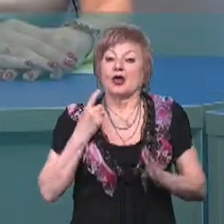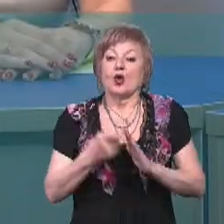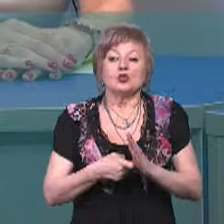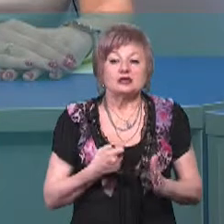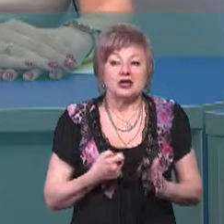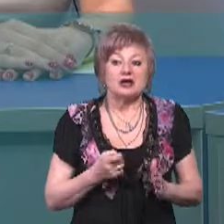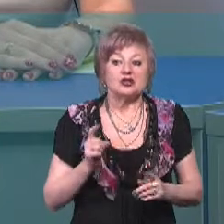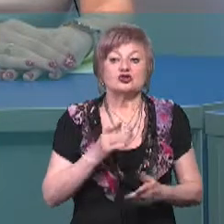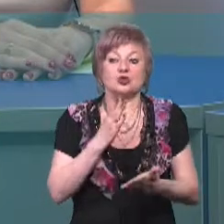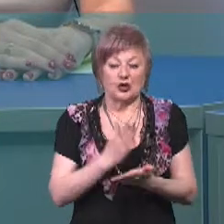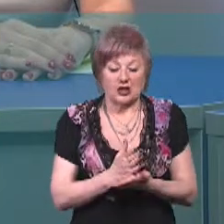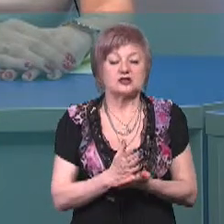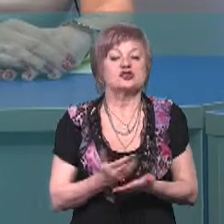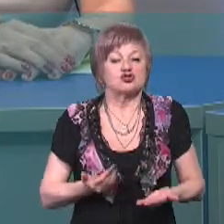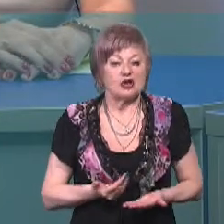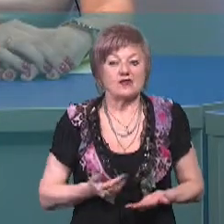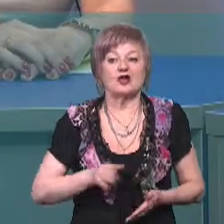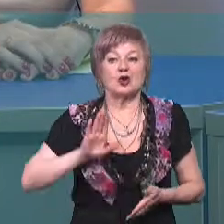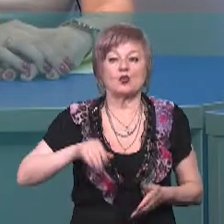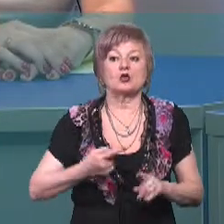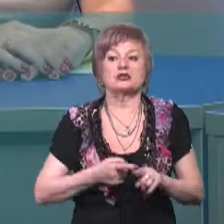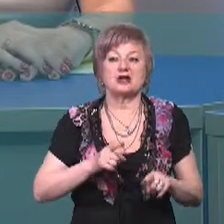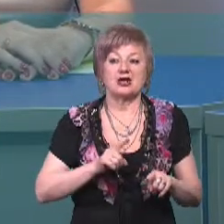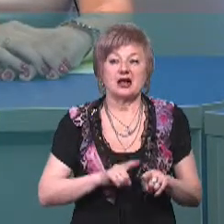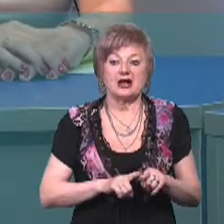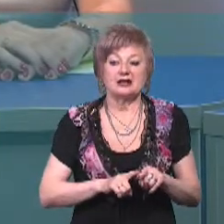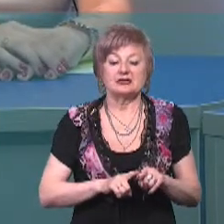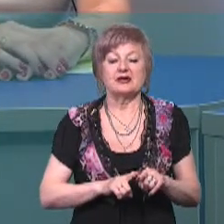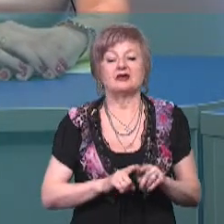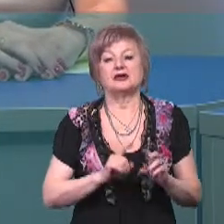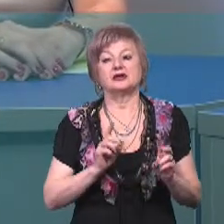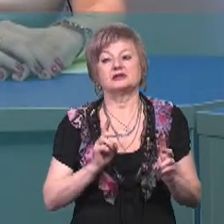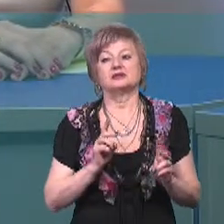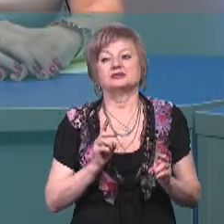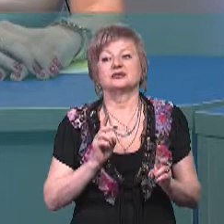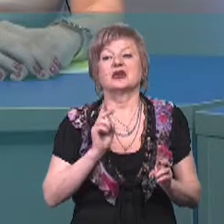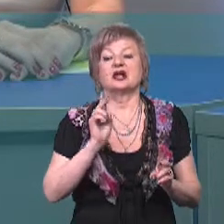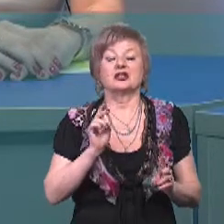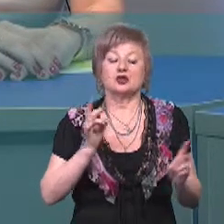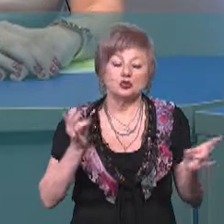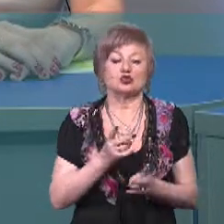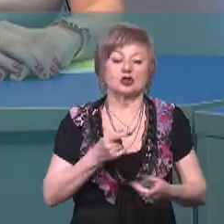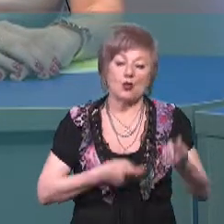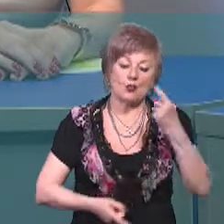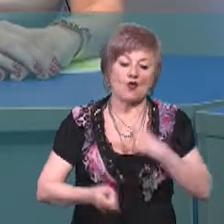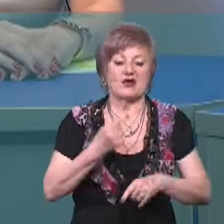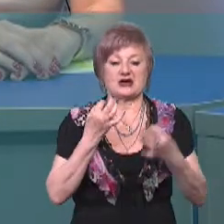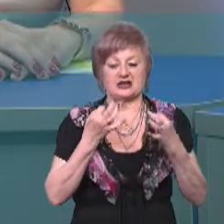те, що вони є, вони живі. І після цього можливо запускати механізми їх повернення, їх